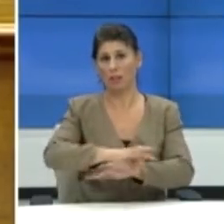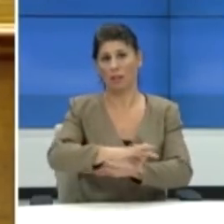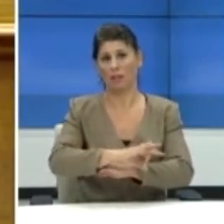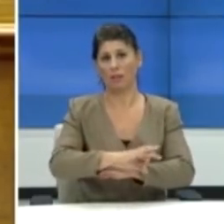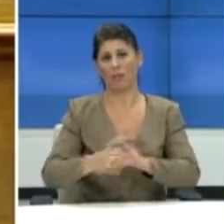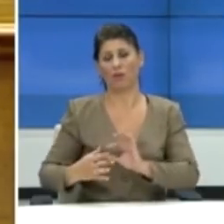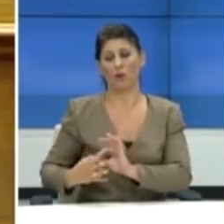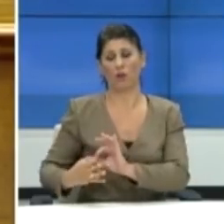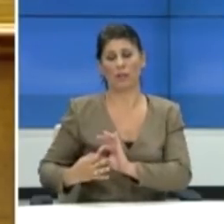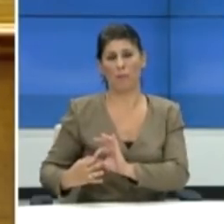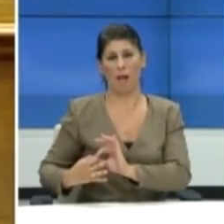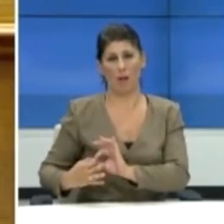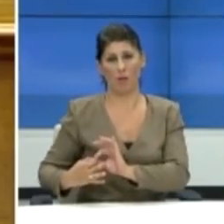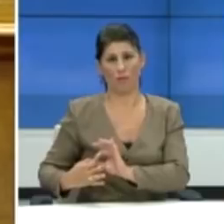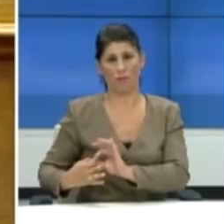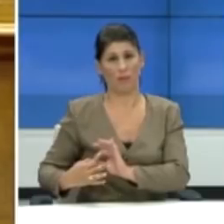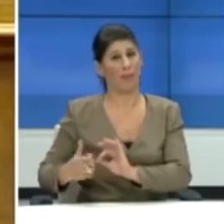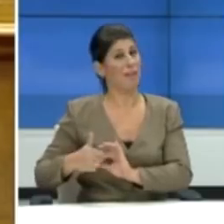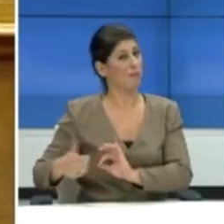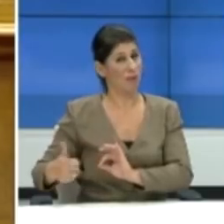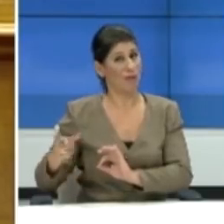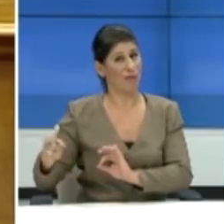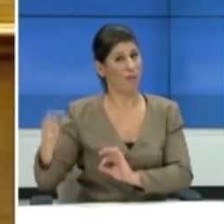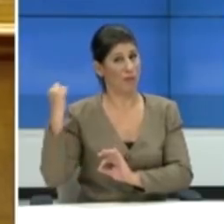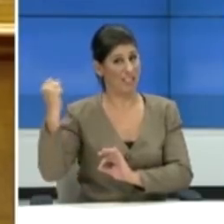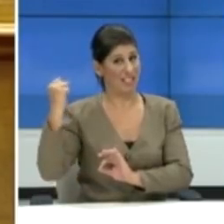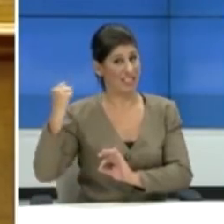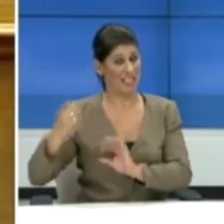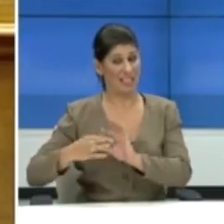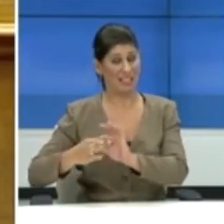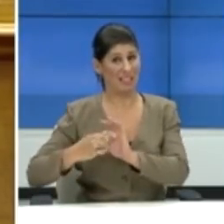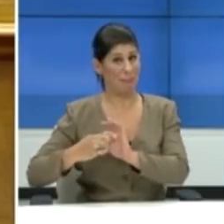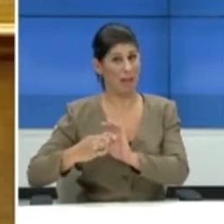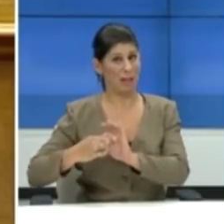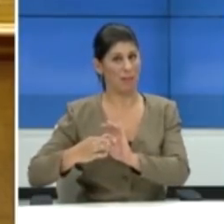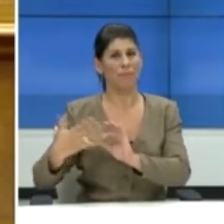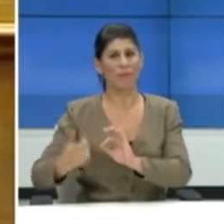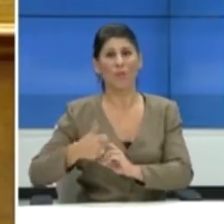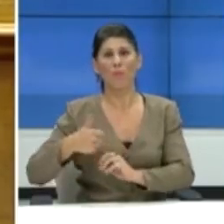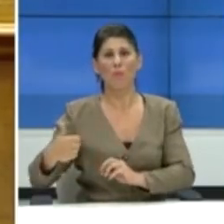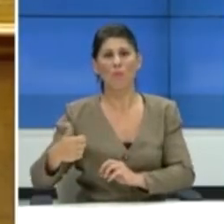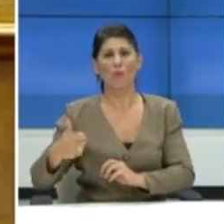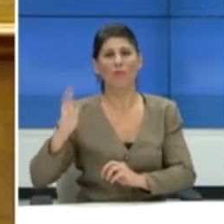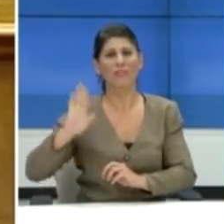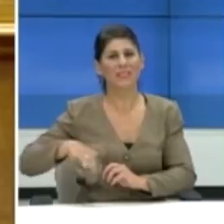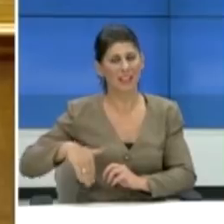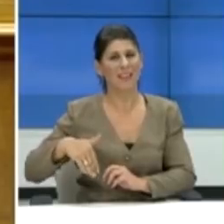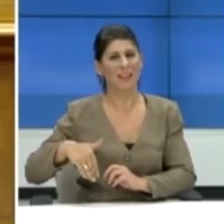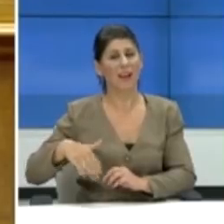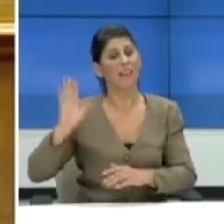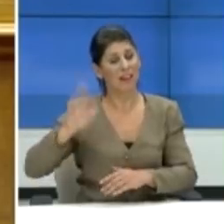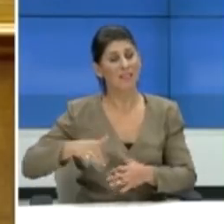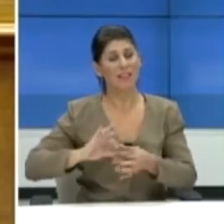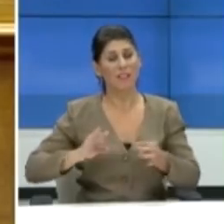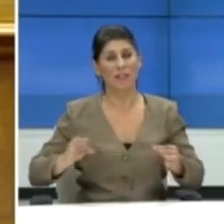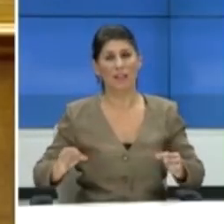των συμμάχων σας. Μόνο που τα σχέδια των ισχυρών συμμάχων σας έχουν μόνο τελικά και σε